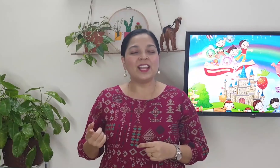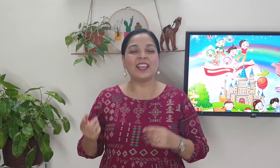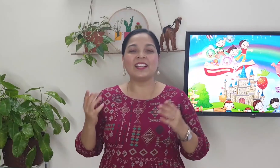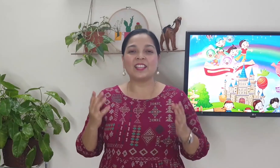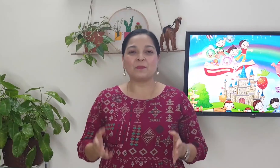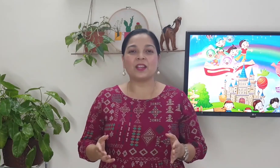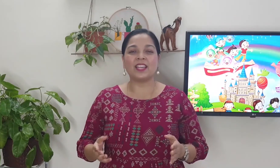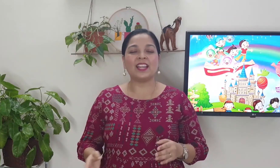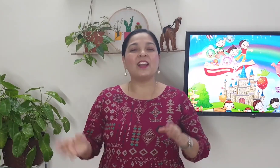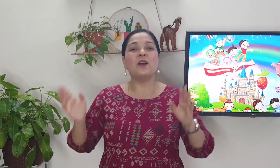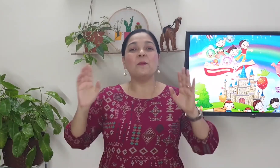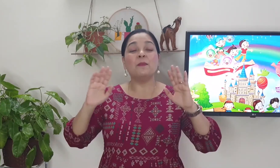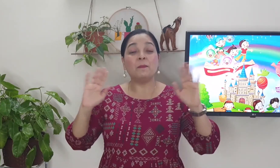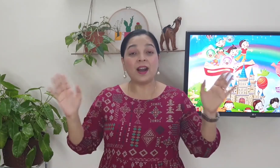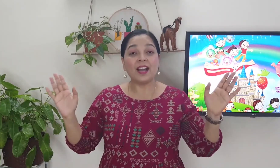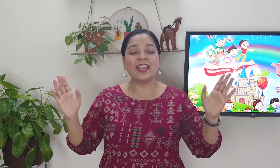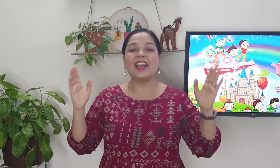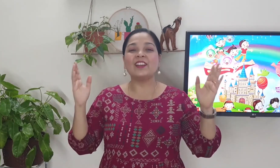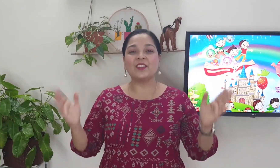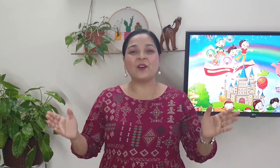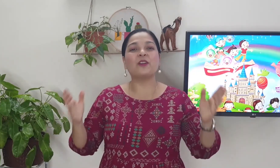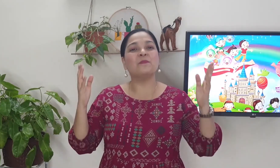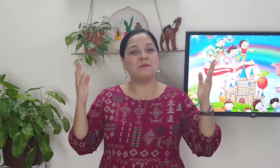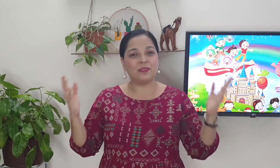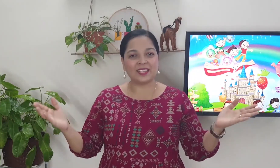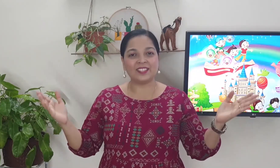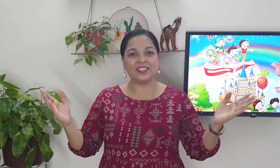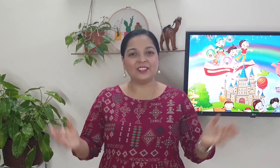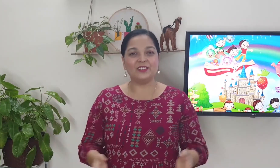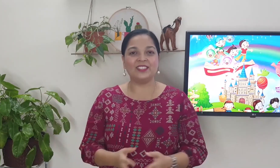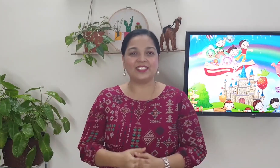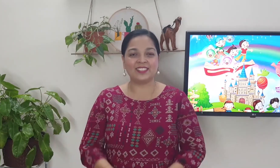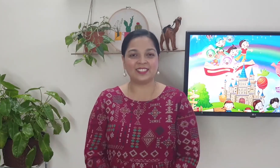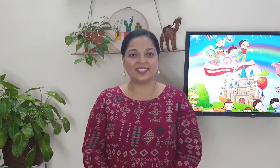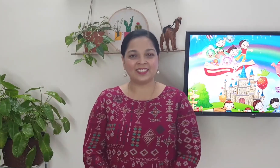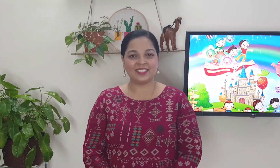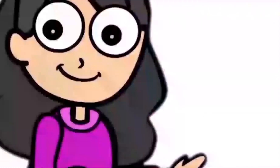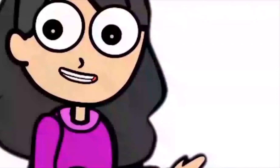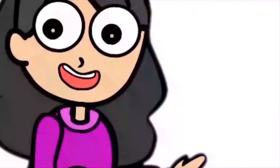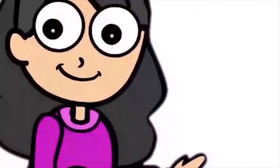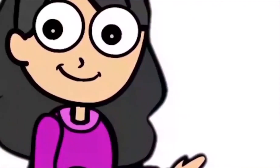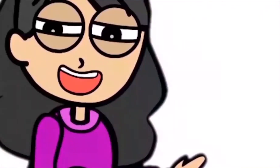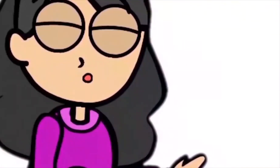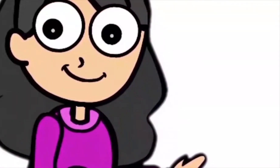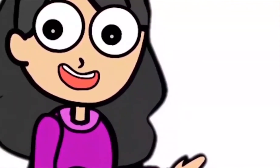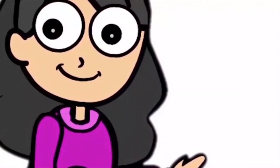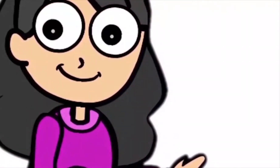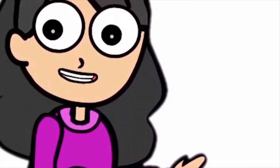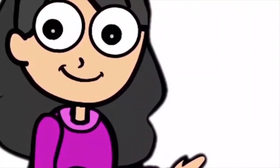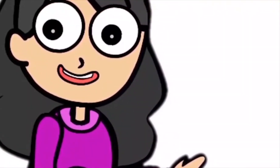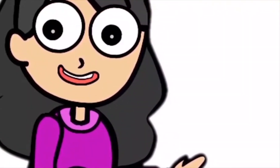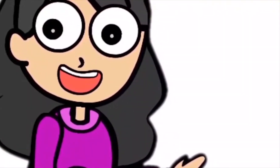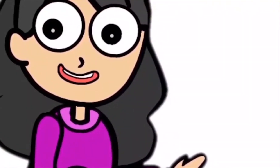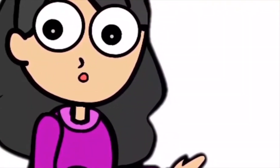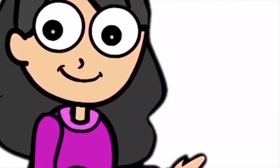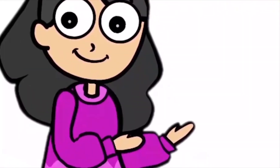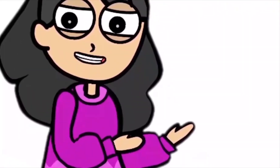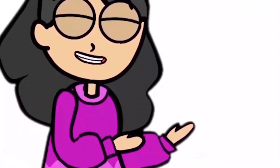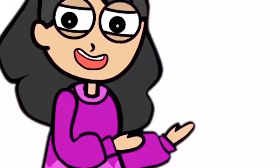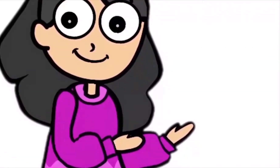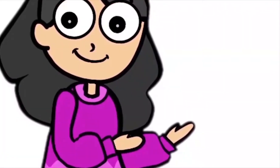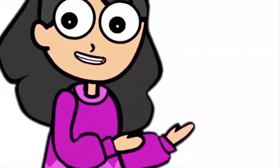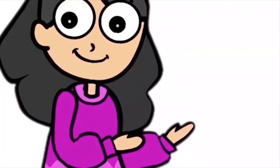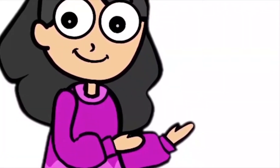परत भेटूया, तोपर्यंत गुड बाय, गॉड ब्लेस यू. मला माहिती आपल्या सगळ्यांना